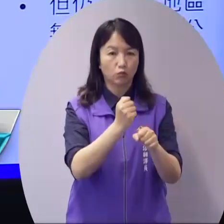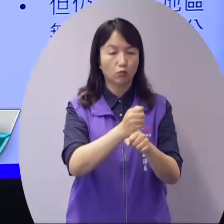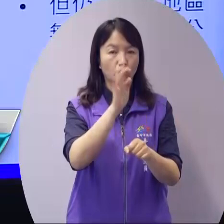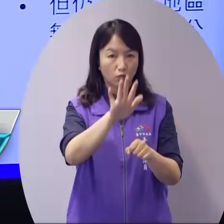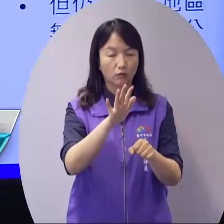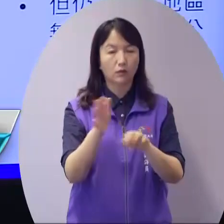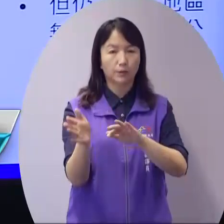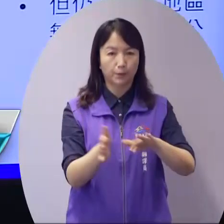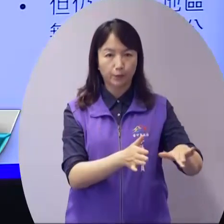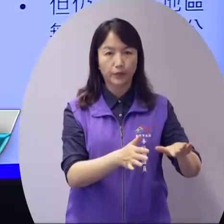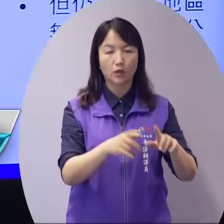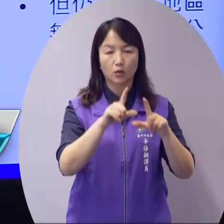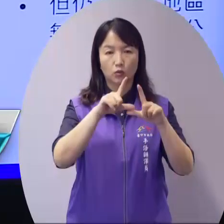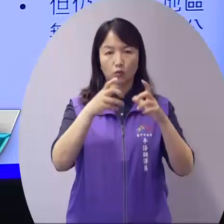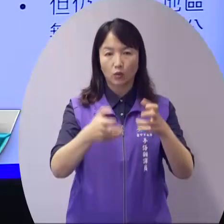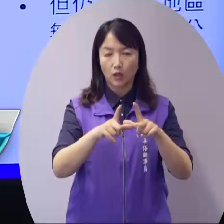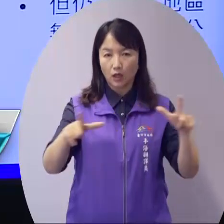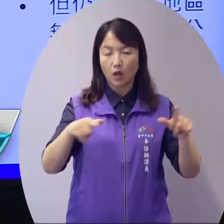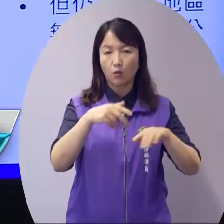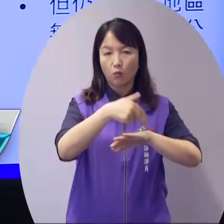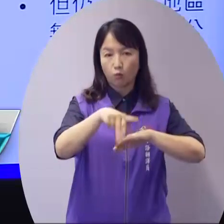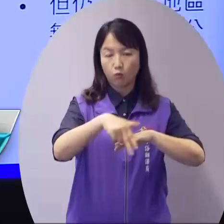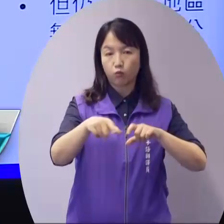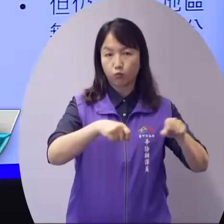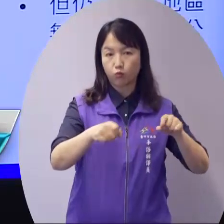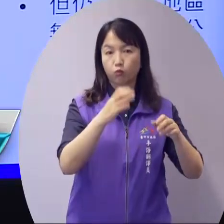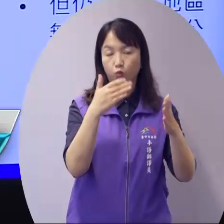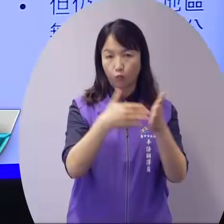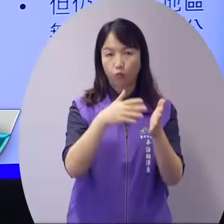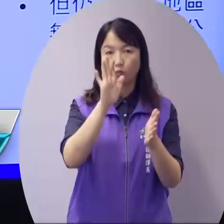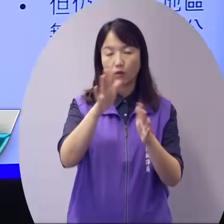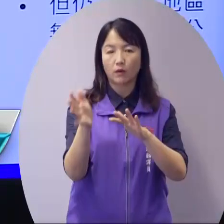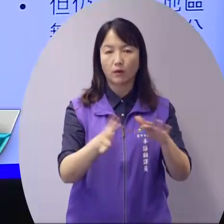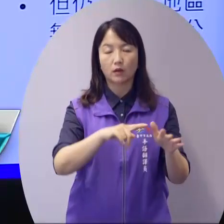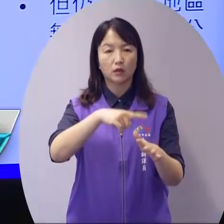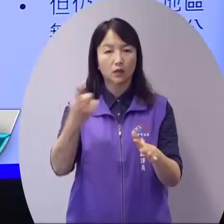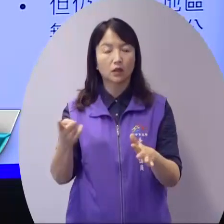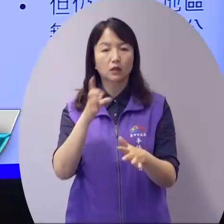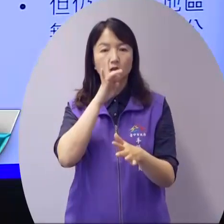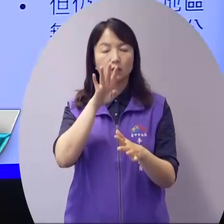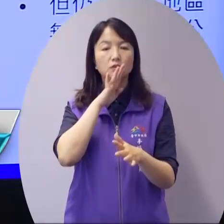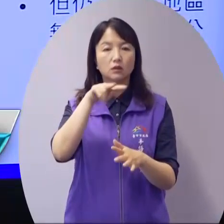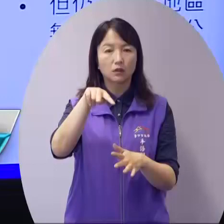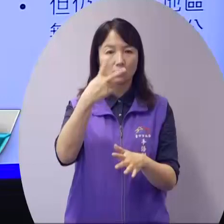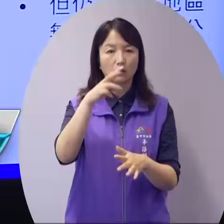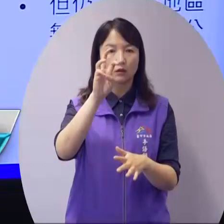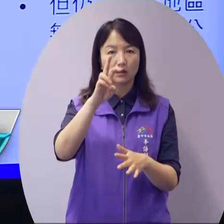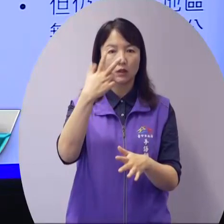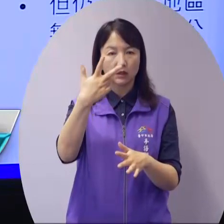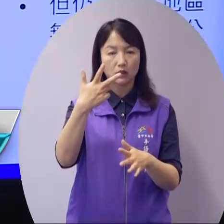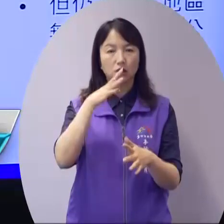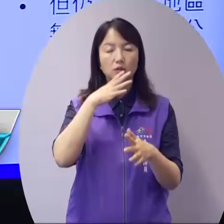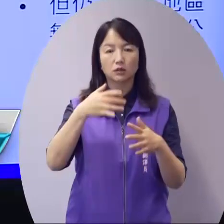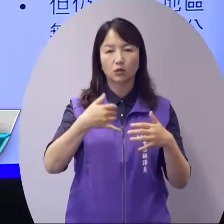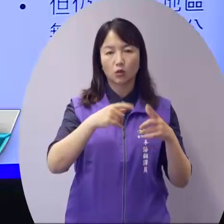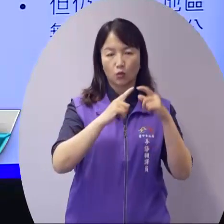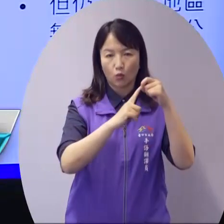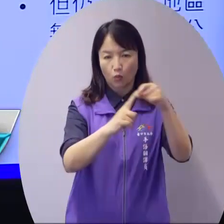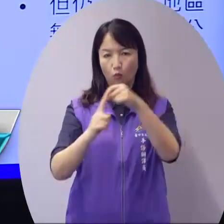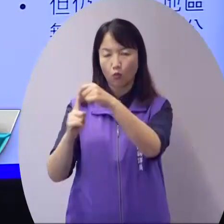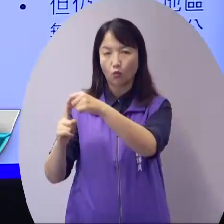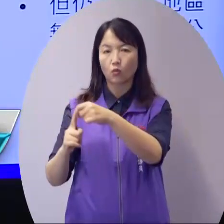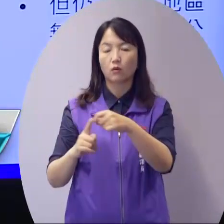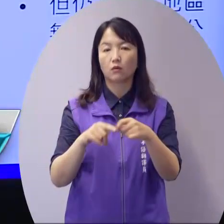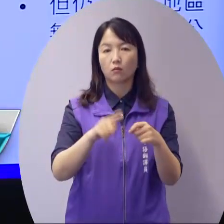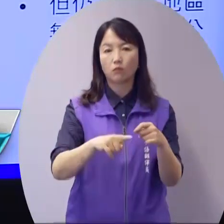除了这些比较重大的这个建设计划之外，事实上台中市还有237条的公车路线也